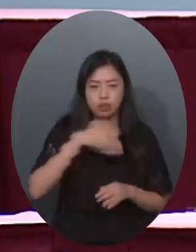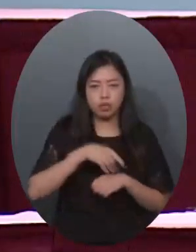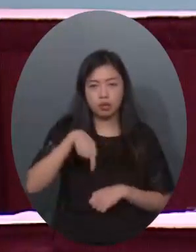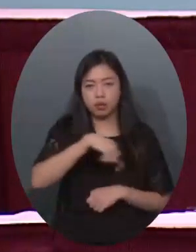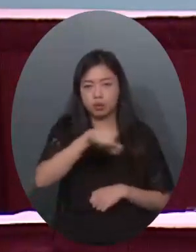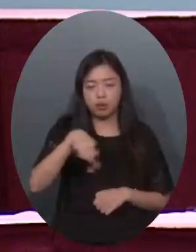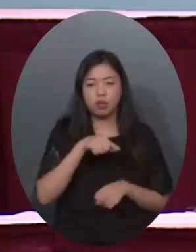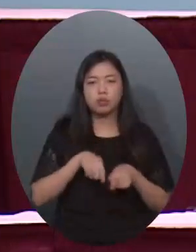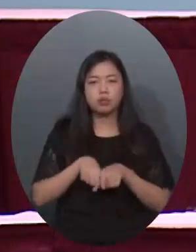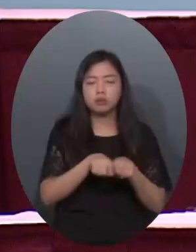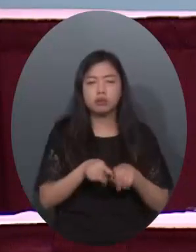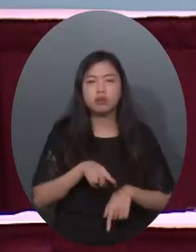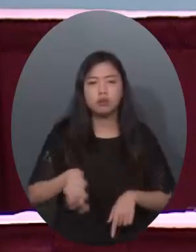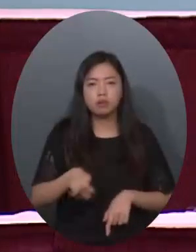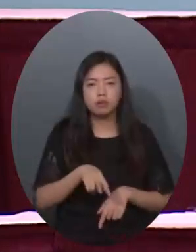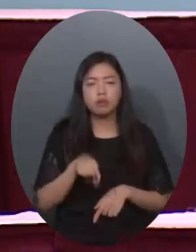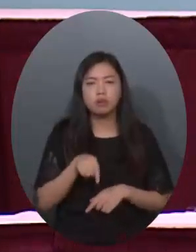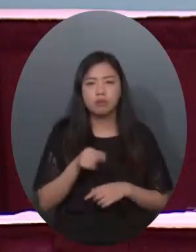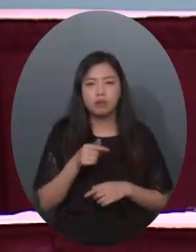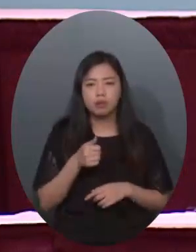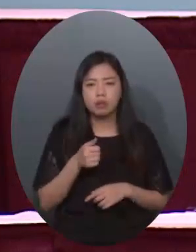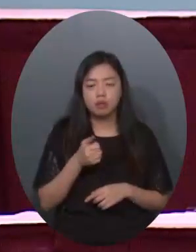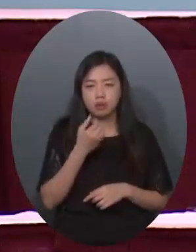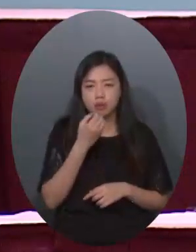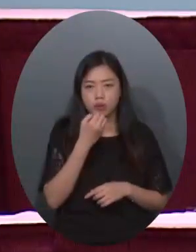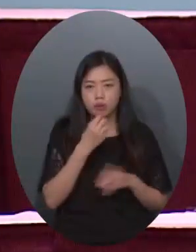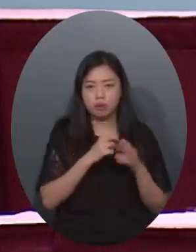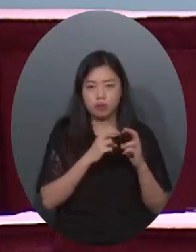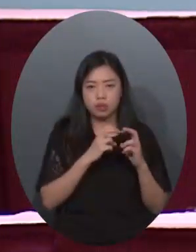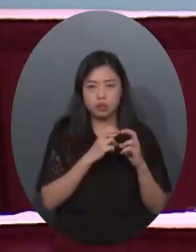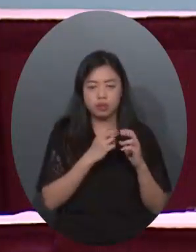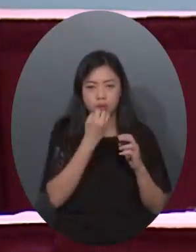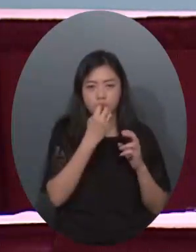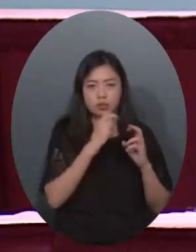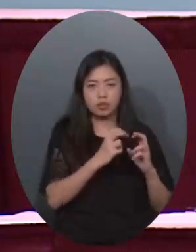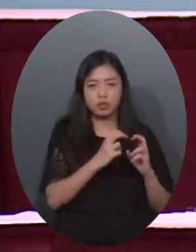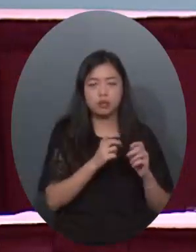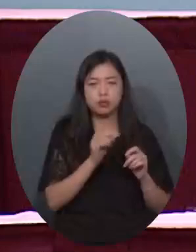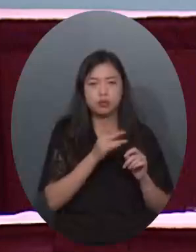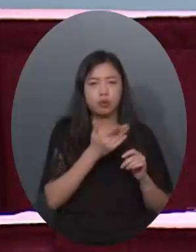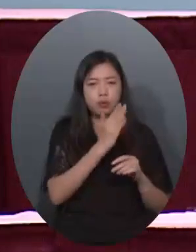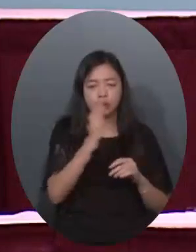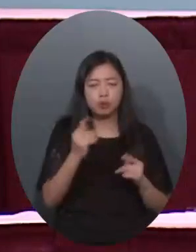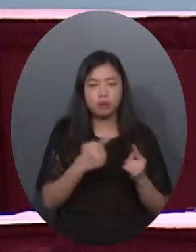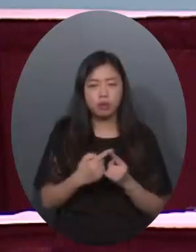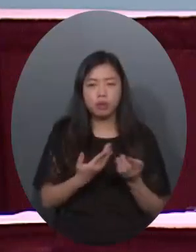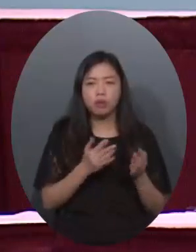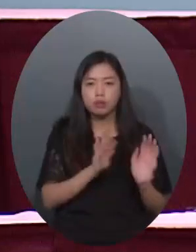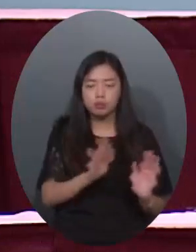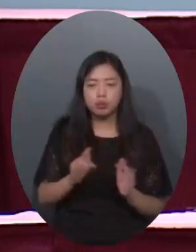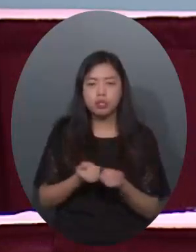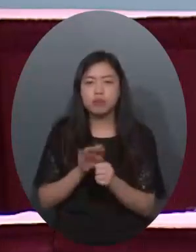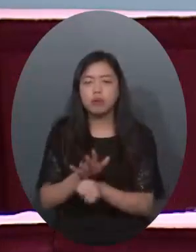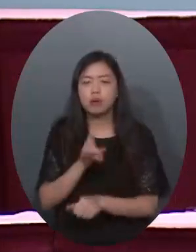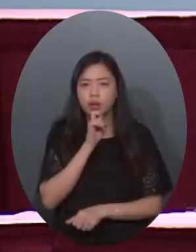子，港鐵持續為社區人士及客戶提供不同的支援，透過之前提